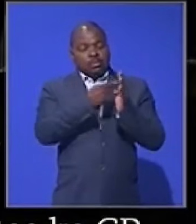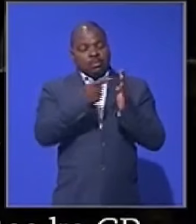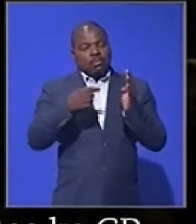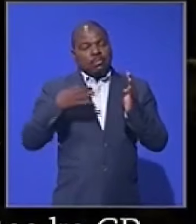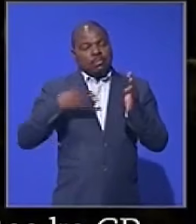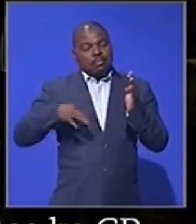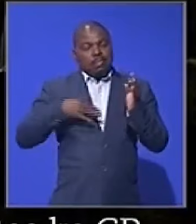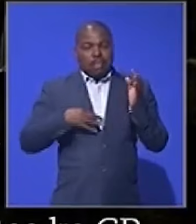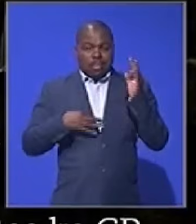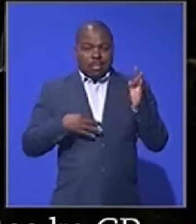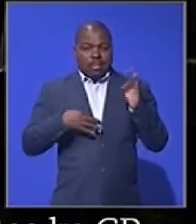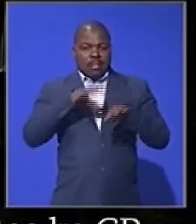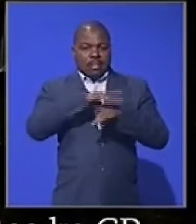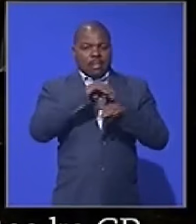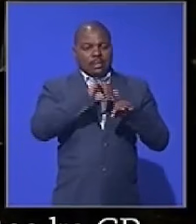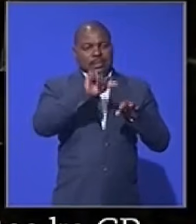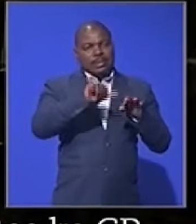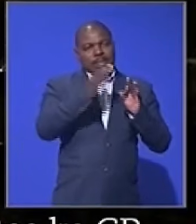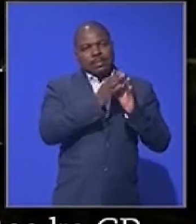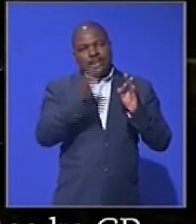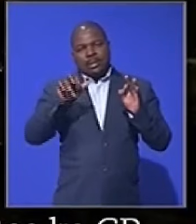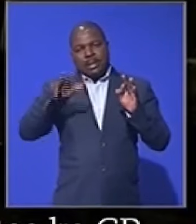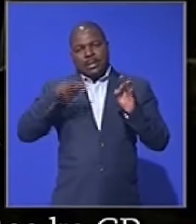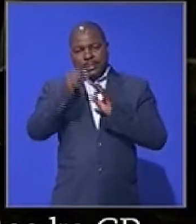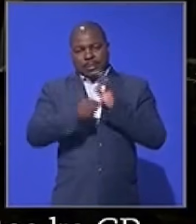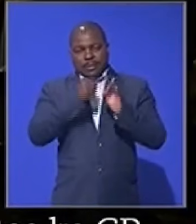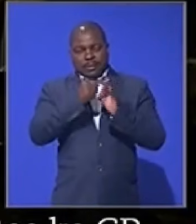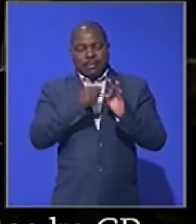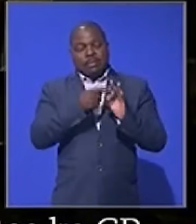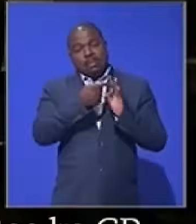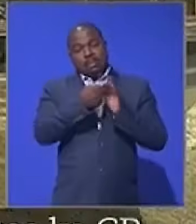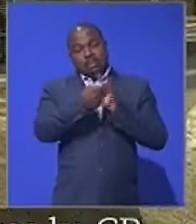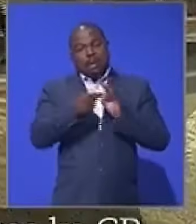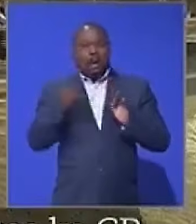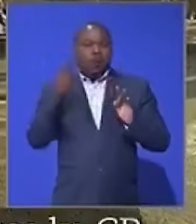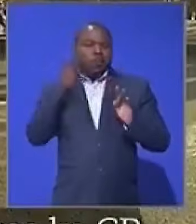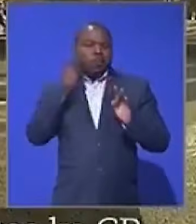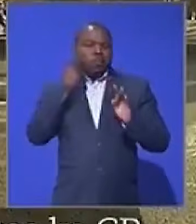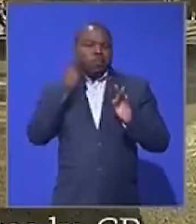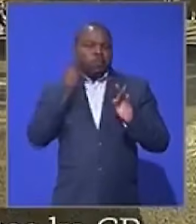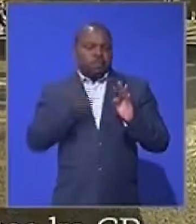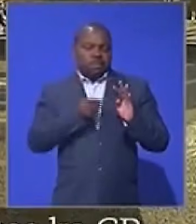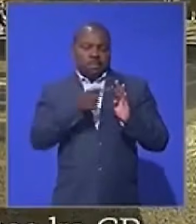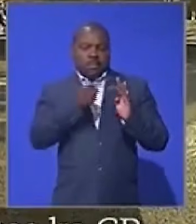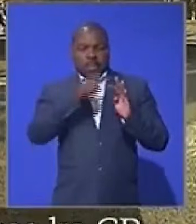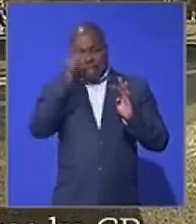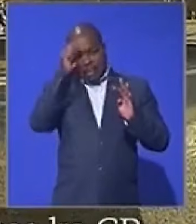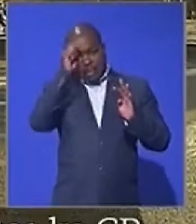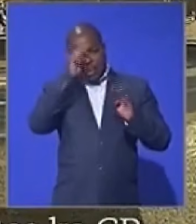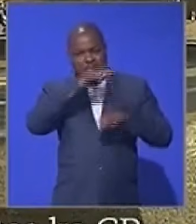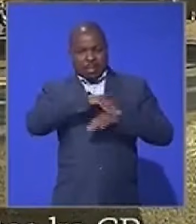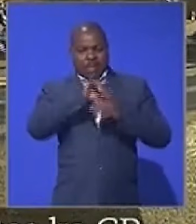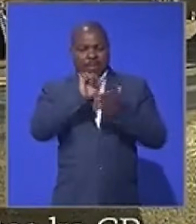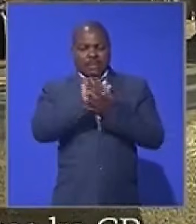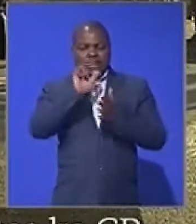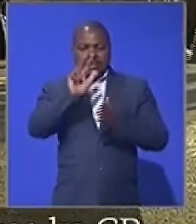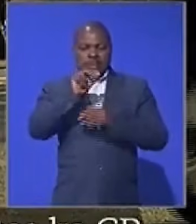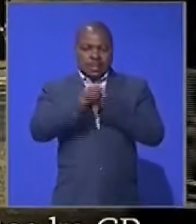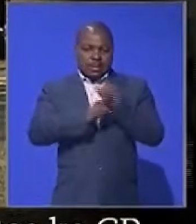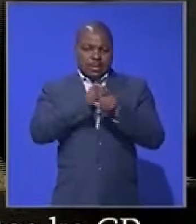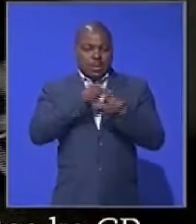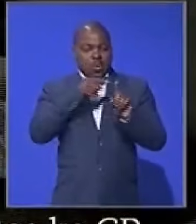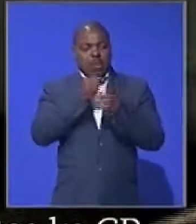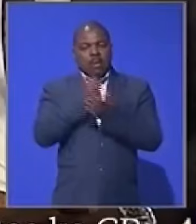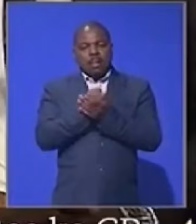bararo ba magareng a mengwaga e 16 le 18 bao ba bego ba le mmeleng go akaretšwa le mošimana wa mengwaga e 18 wa grade